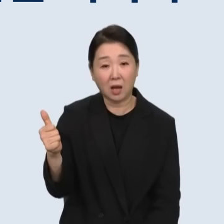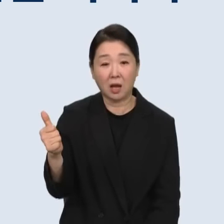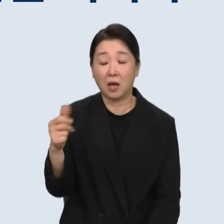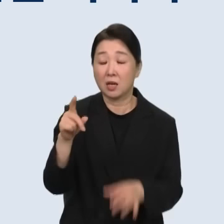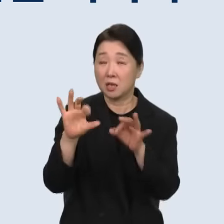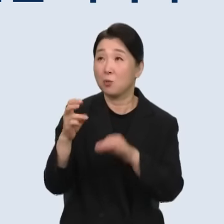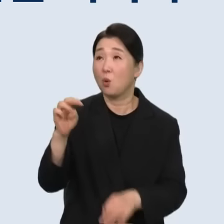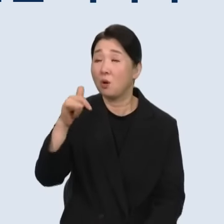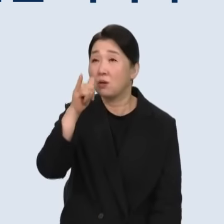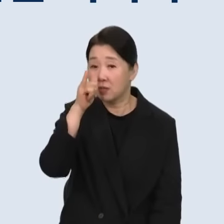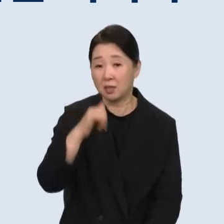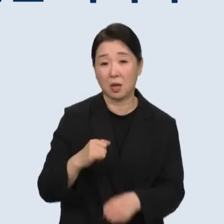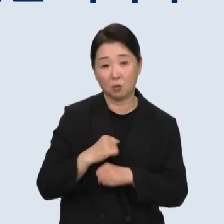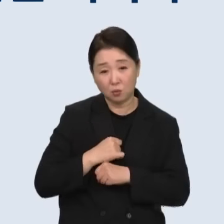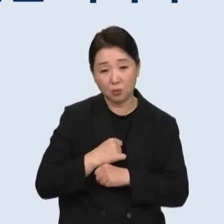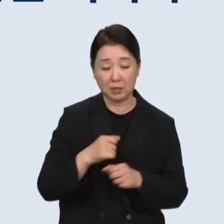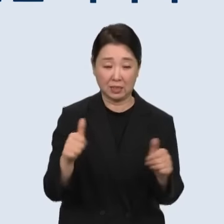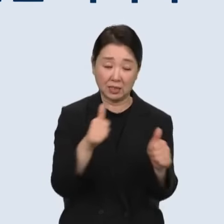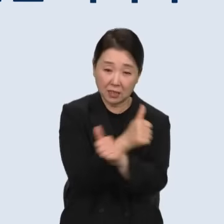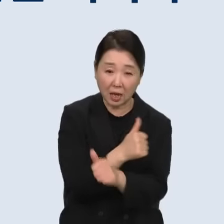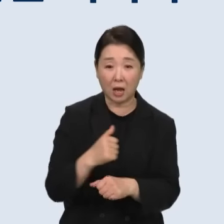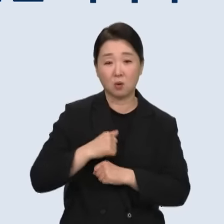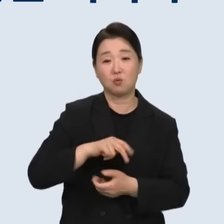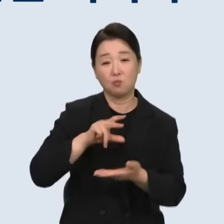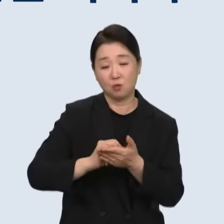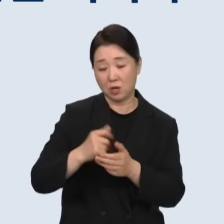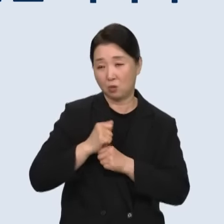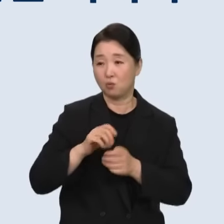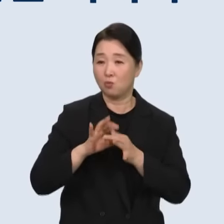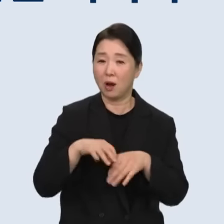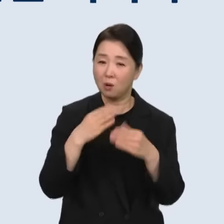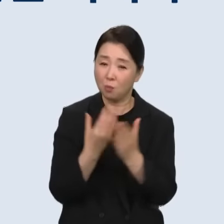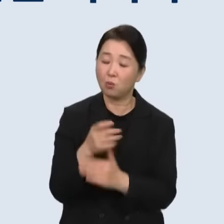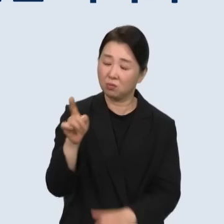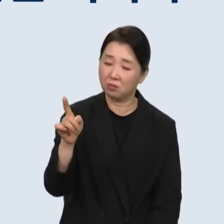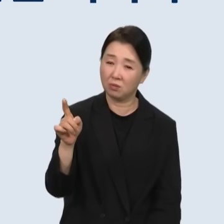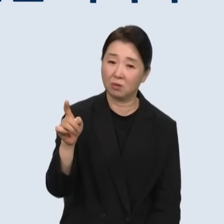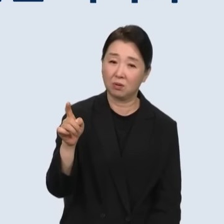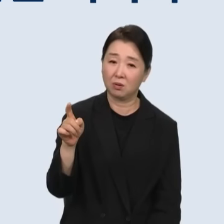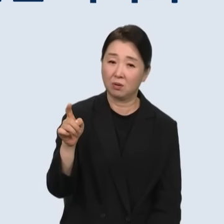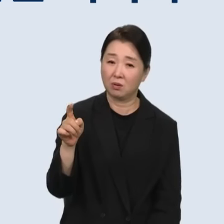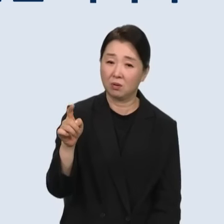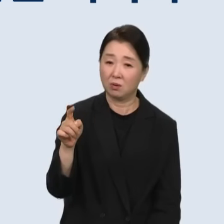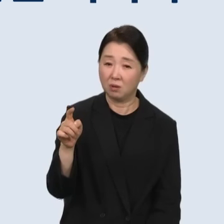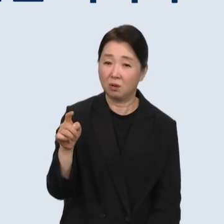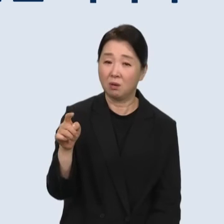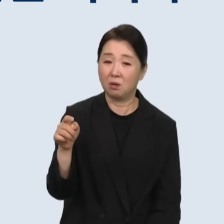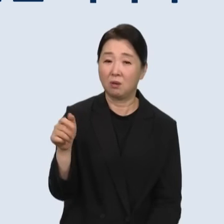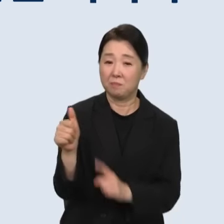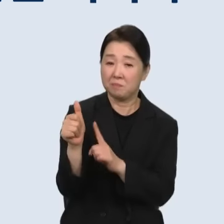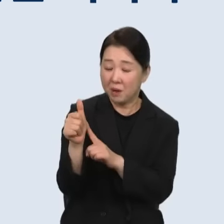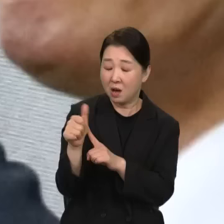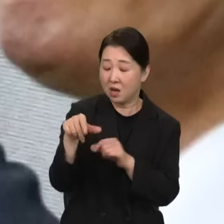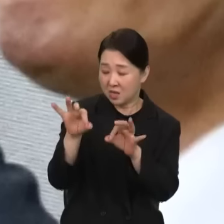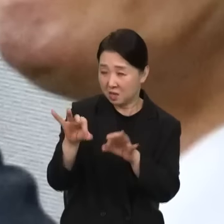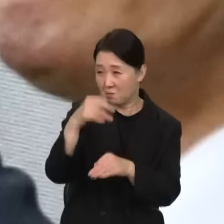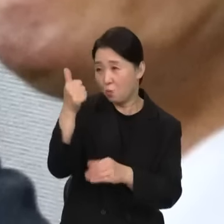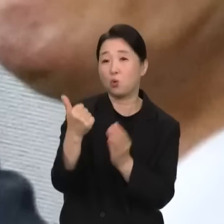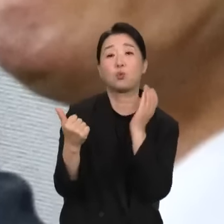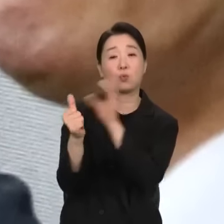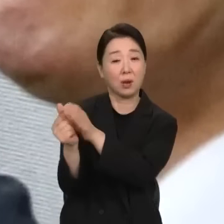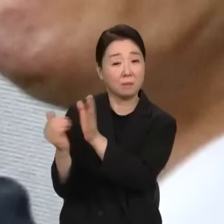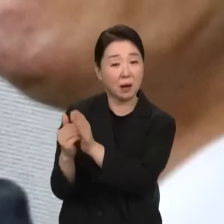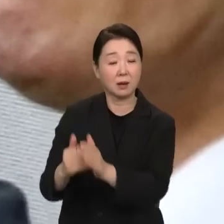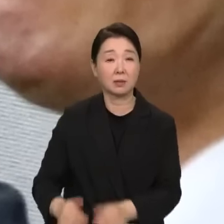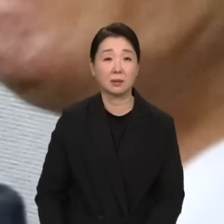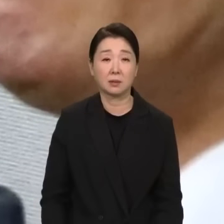군 인사와 군 문제와 군 관련 거의가 다 이렇게 만들어놨다고 그러더라고.